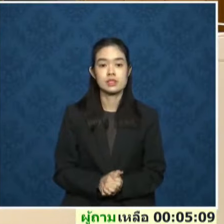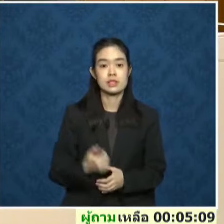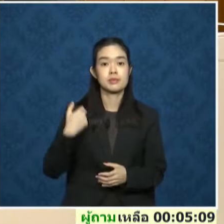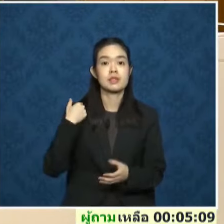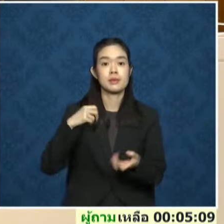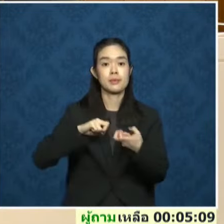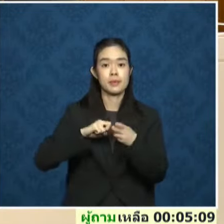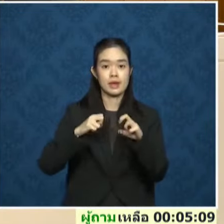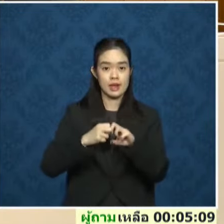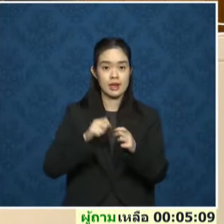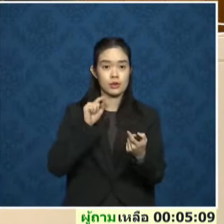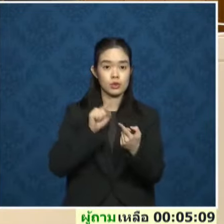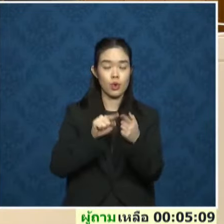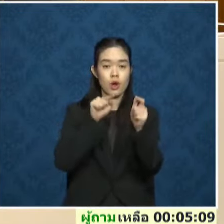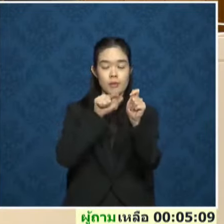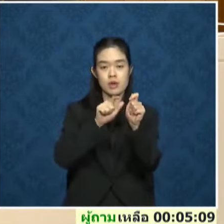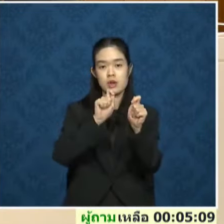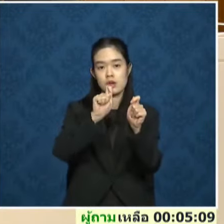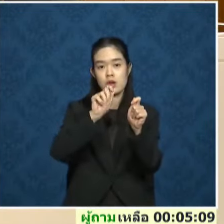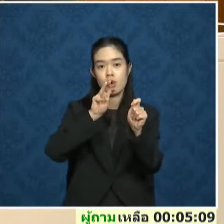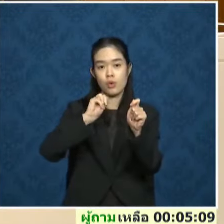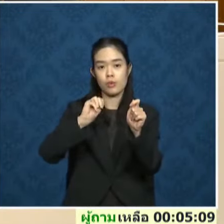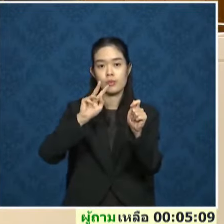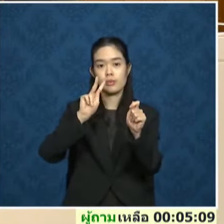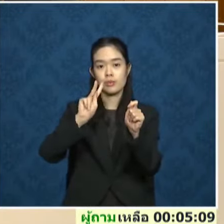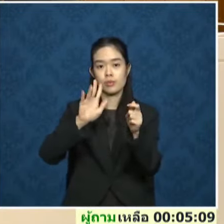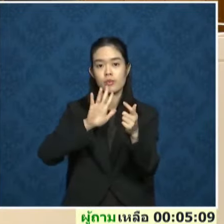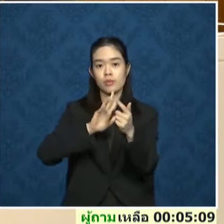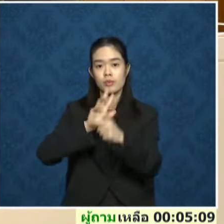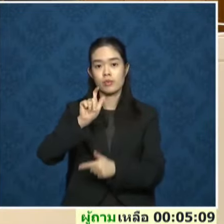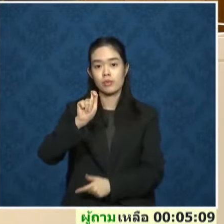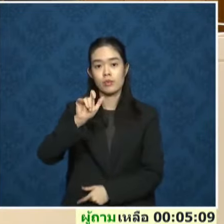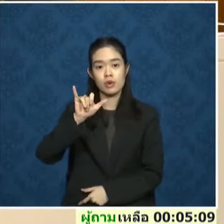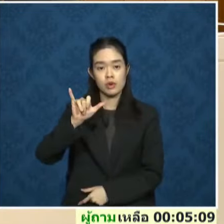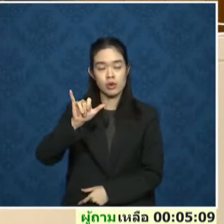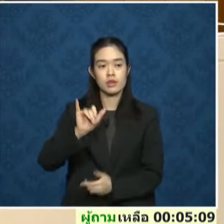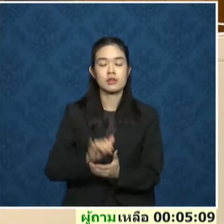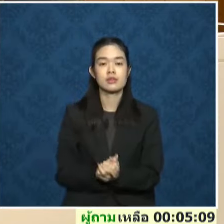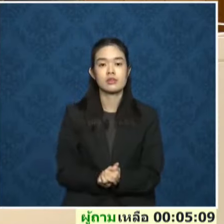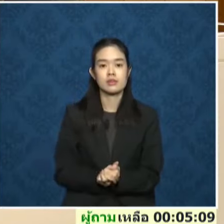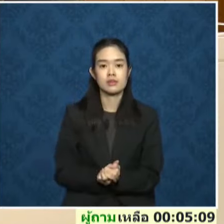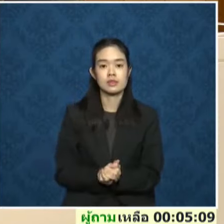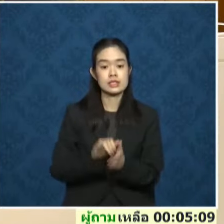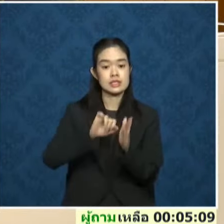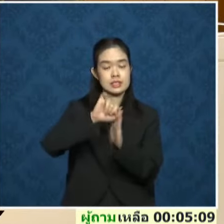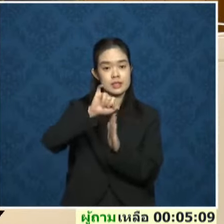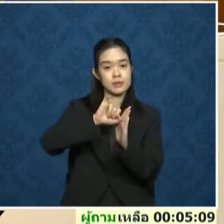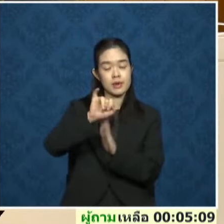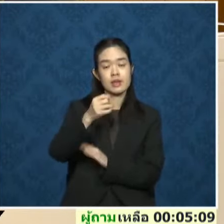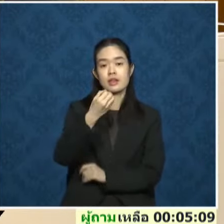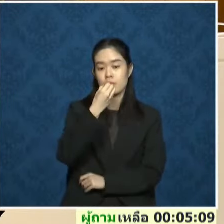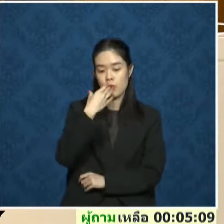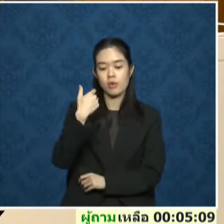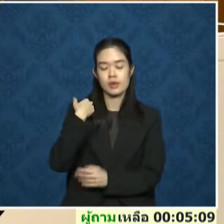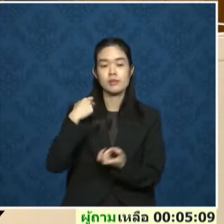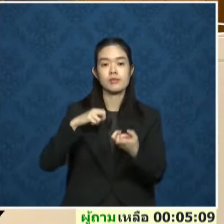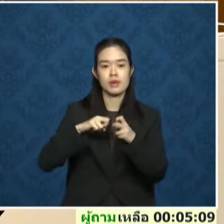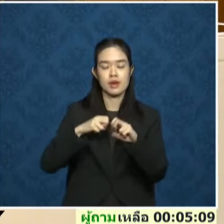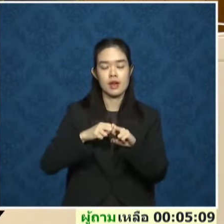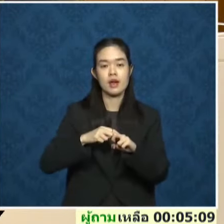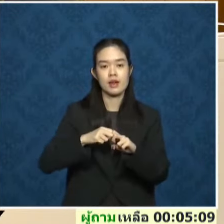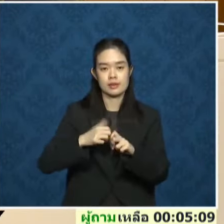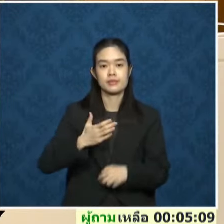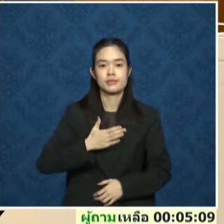นะฮะที่อมก๋อยที่ท่านผู้ทรงเกียรติได้กล่าวนั่นคือเป็นสิ่งที่เกิดขึ้นต้องยอม